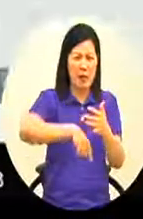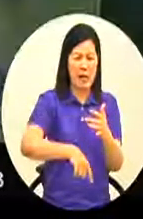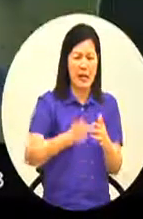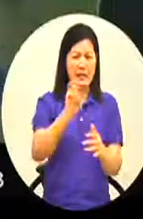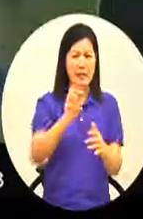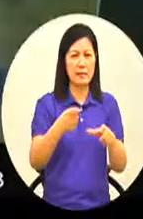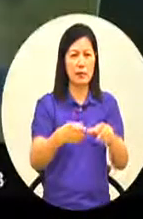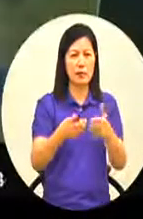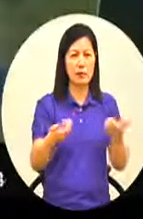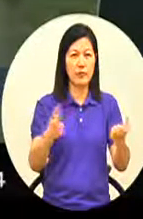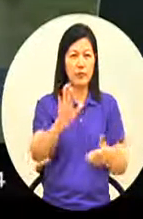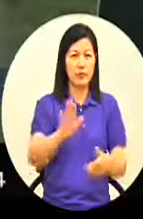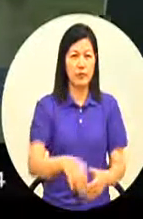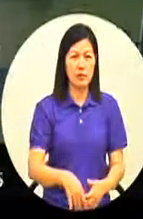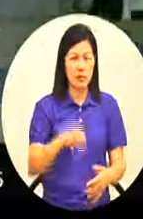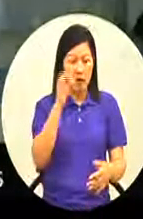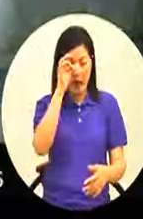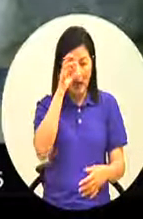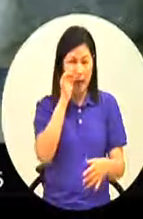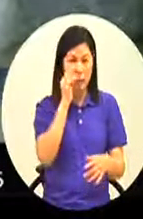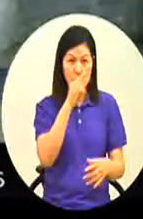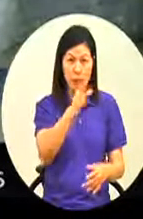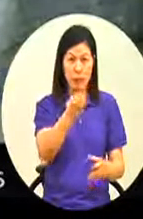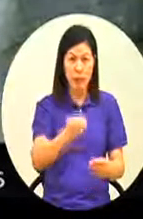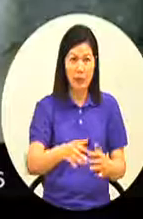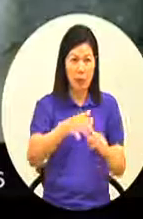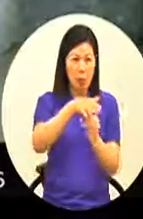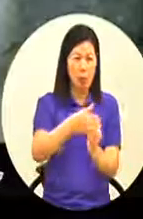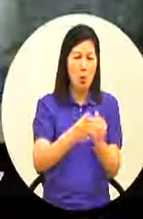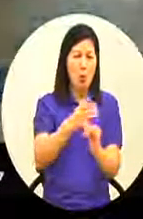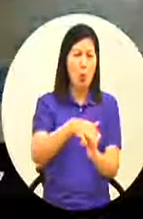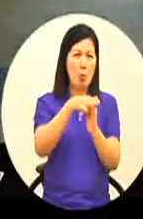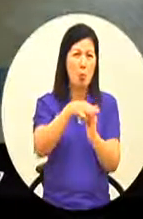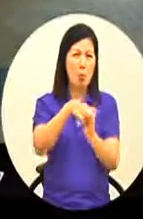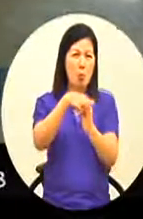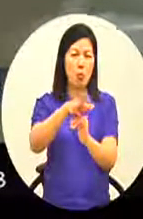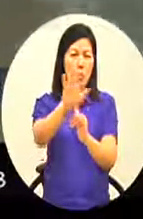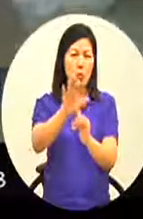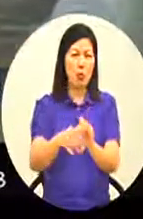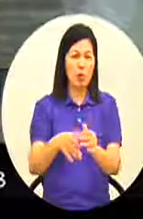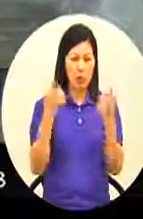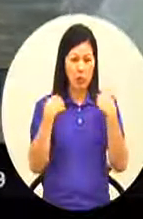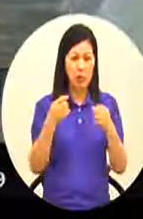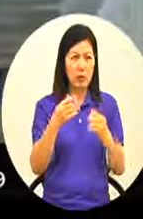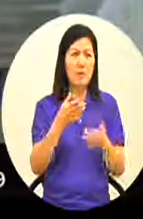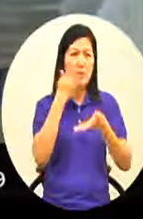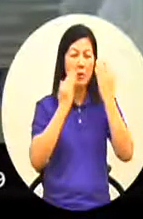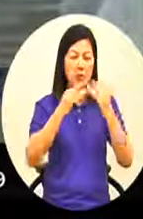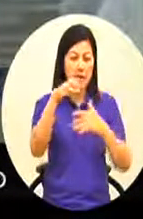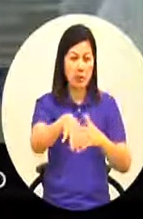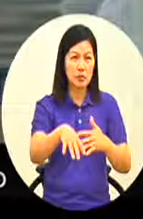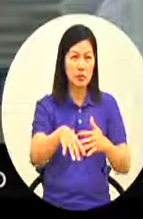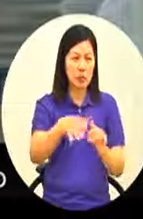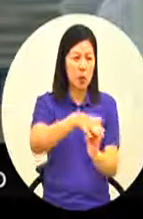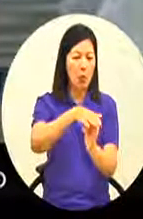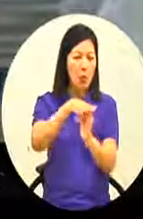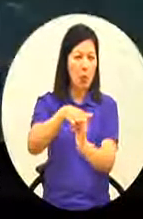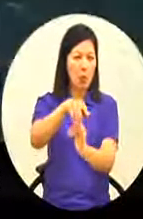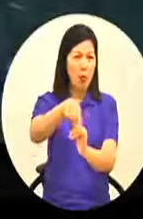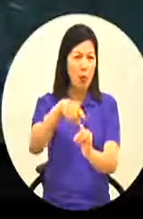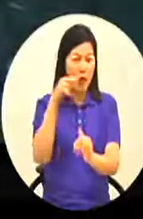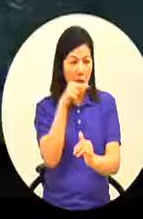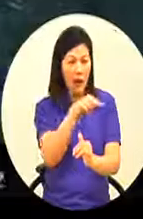30公分。你没有看错，也不用怀疑，橘色飘移的物体是原本放在殡仪馆化妆间的棺木。往旁边一看，